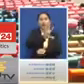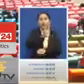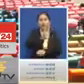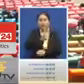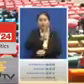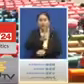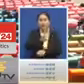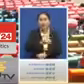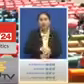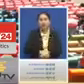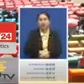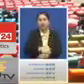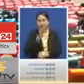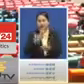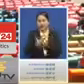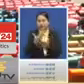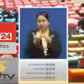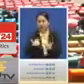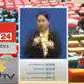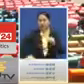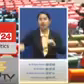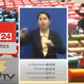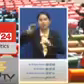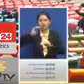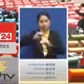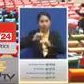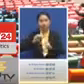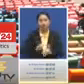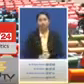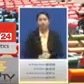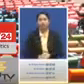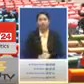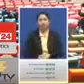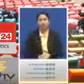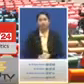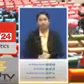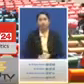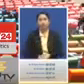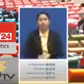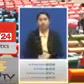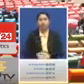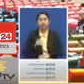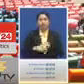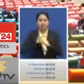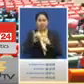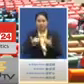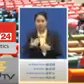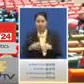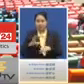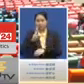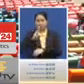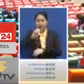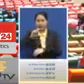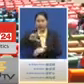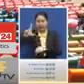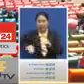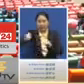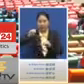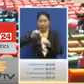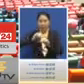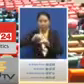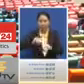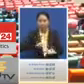600,000 ล้านอันดับ3ปี57มี 300,000 ล้านปีนี้ 600,000 กว่าล้านอีกขึ้นกันคนละกี่